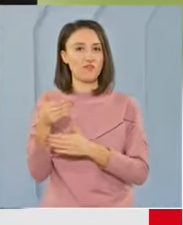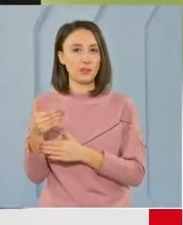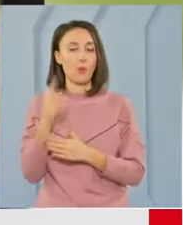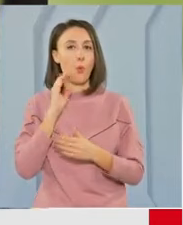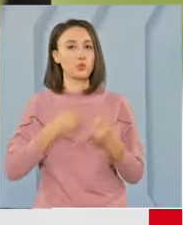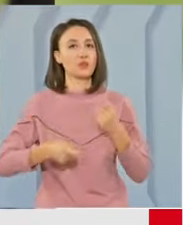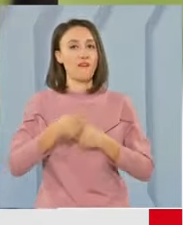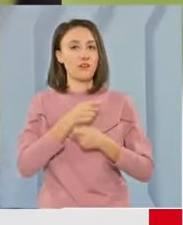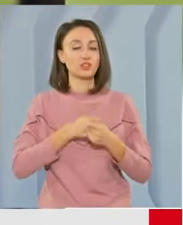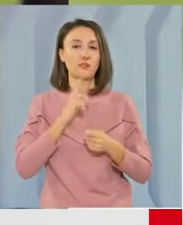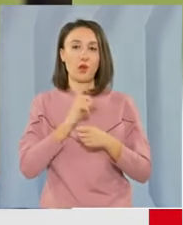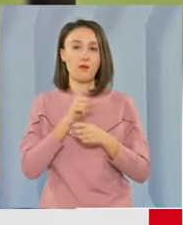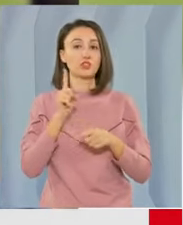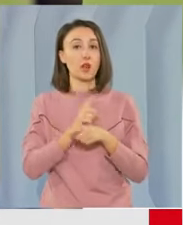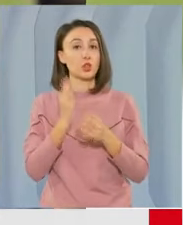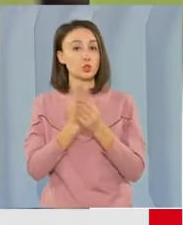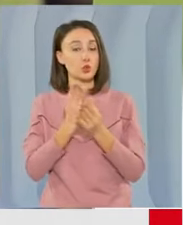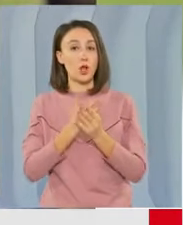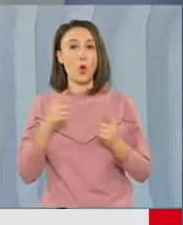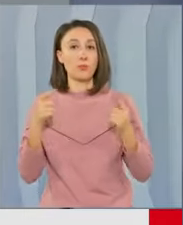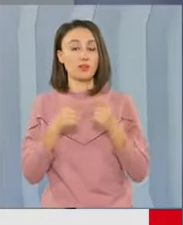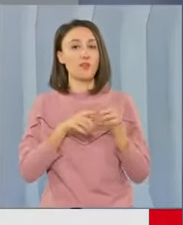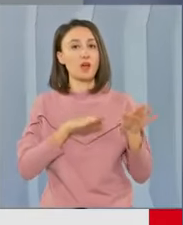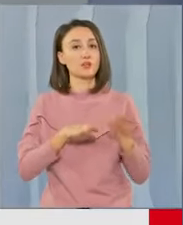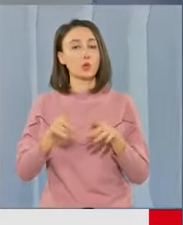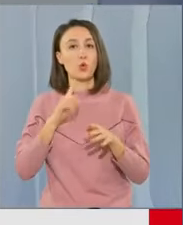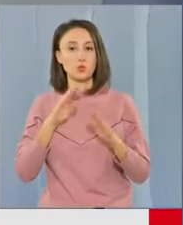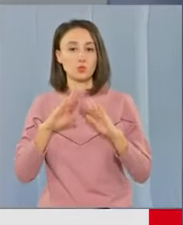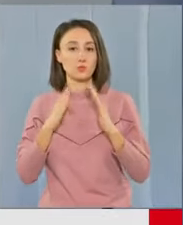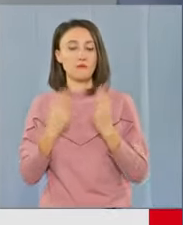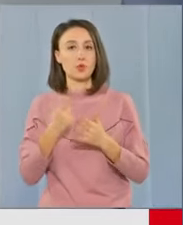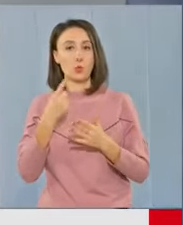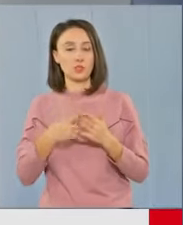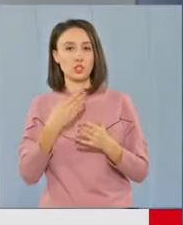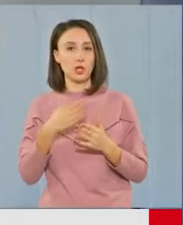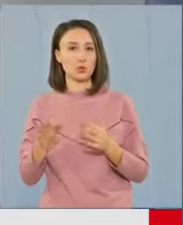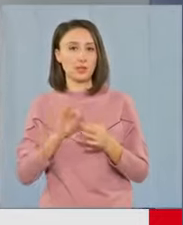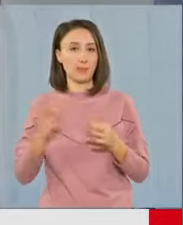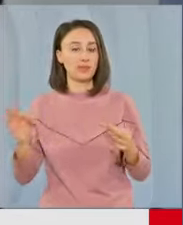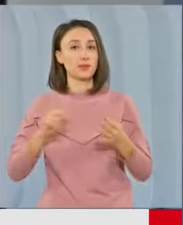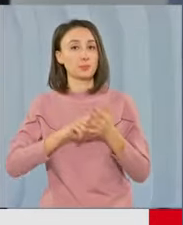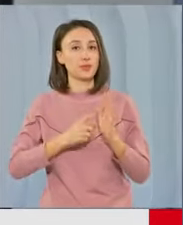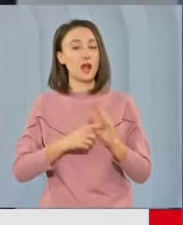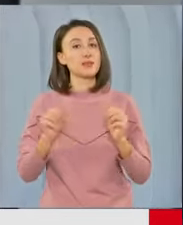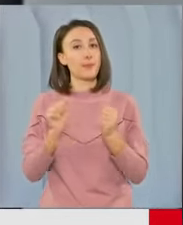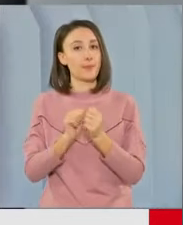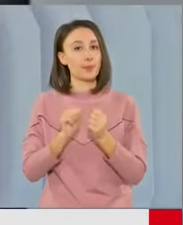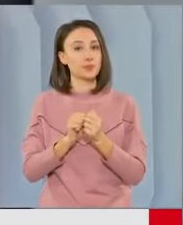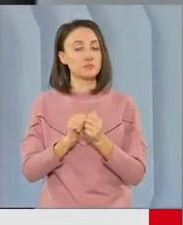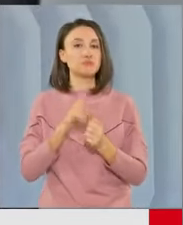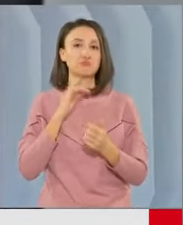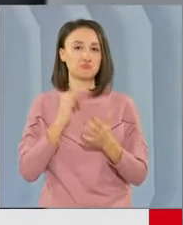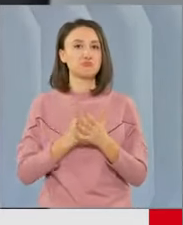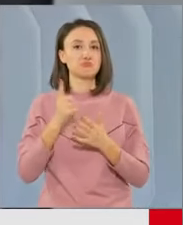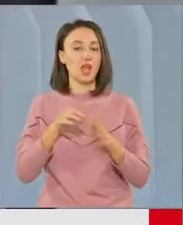afaceri, inculpat în același dosar, ce aveau ca obiectiv asfaltarea unei suprafețe de 1600 metri pătrați de teren. În realitate, ar